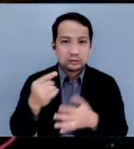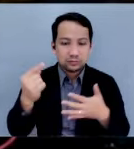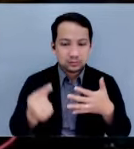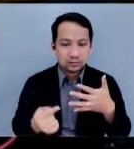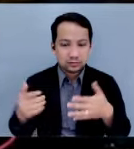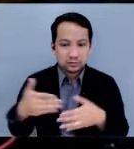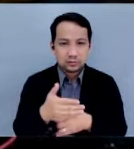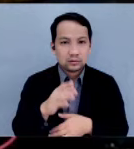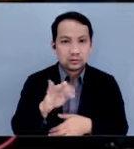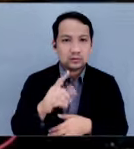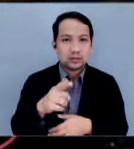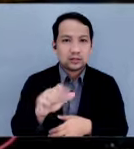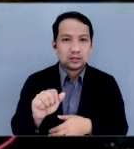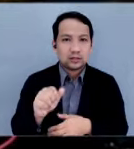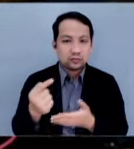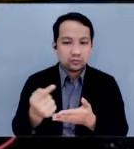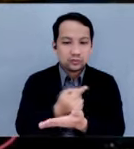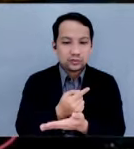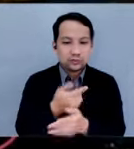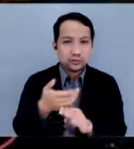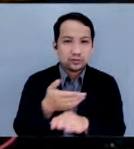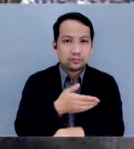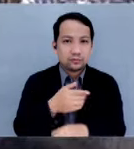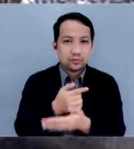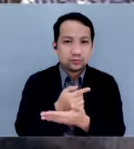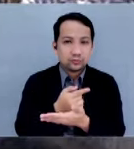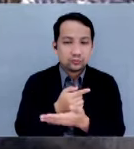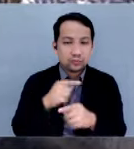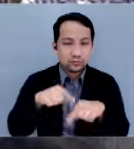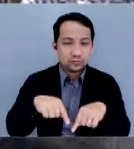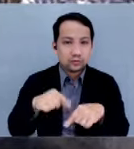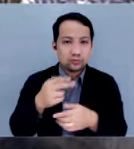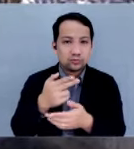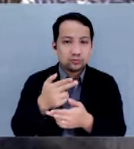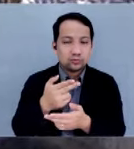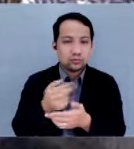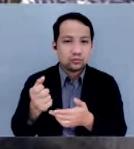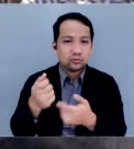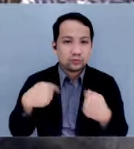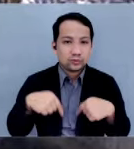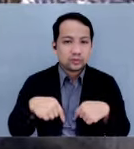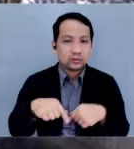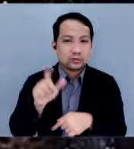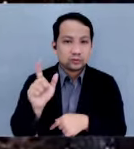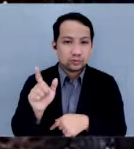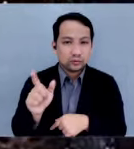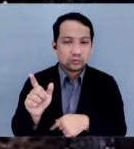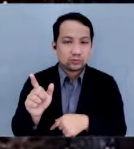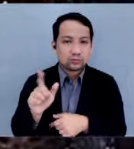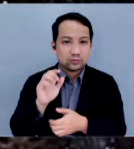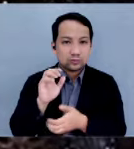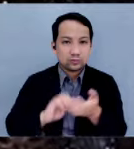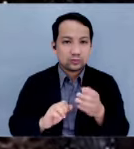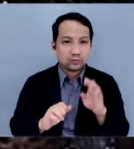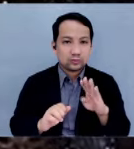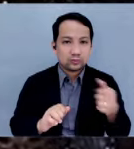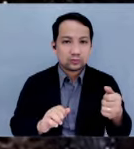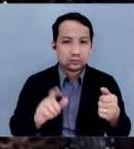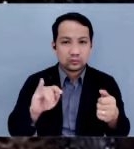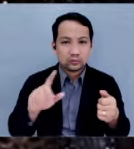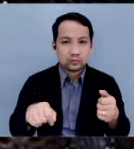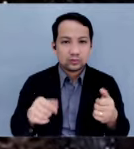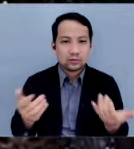Market isang linggo bago magsimula ang Holy Week. Nasa 20 pesos nga ang binaba ng ilang isda katulad ng bangus at tilapia.